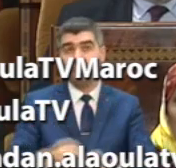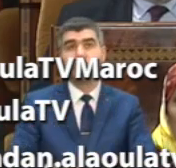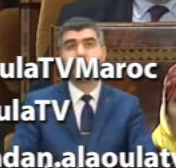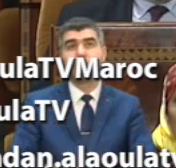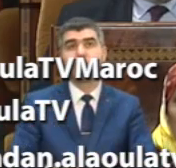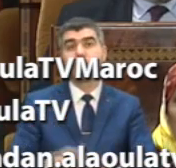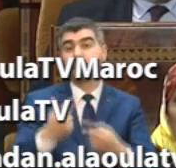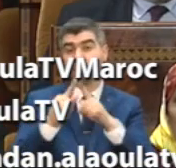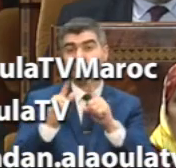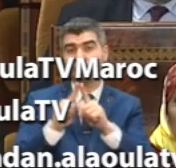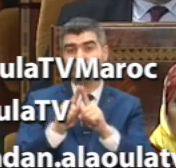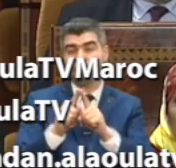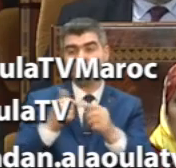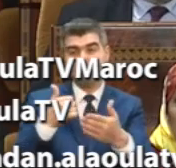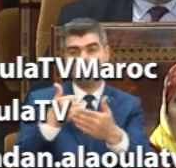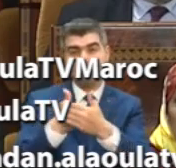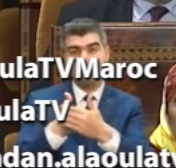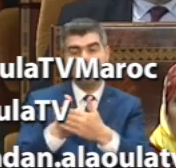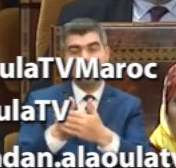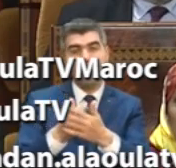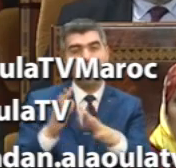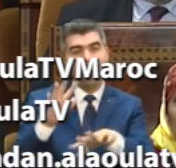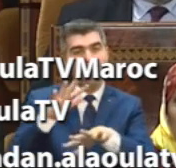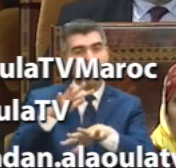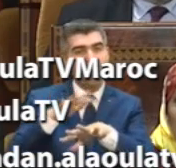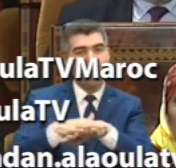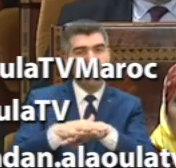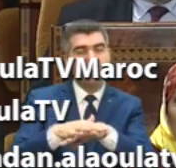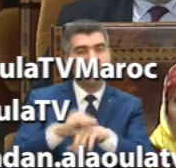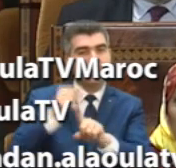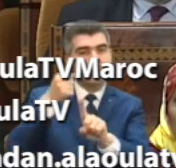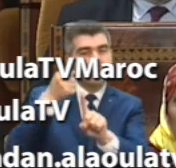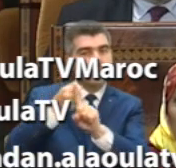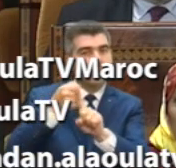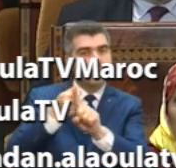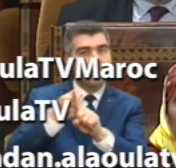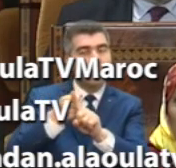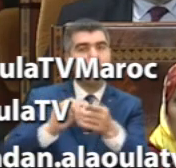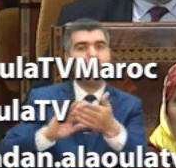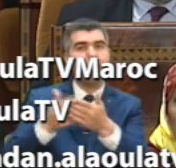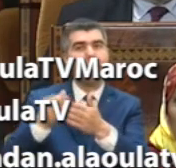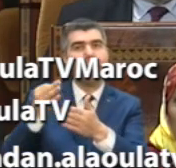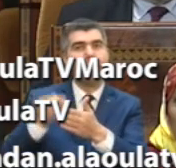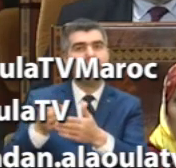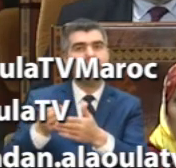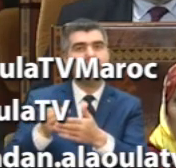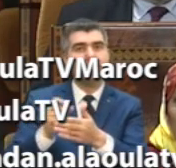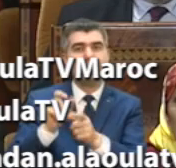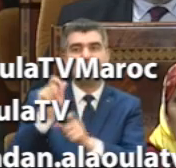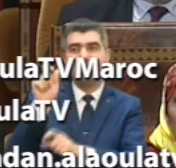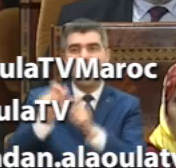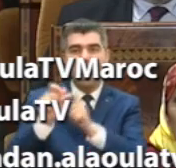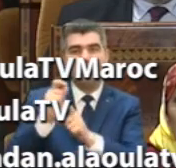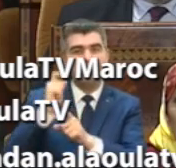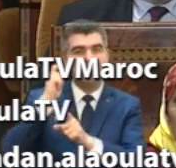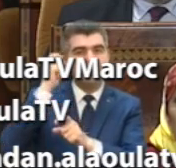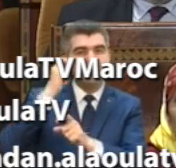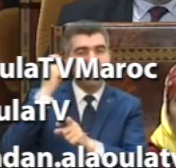ان تتوقف السيد الوزير من خلال الضفور للمجهودات ديال جميع الضمائر المسؤوله ديال